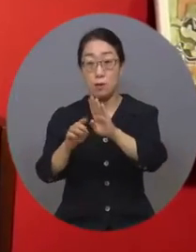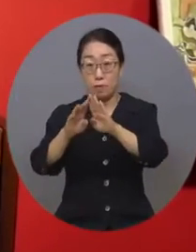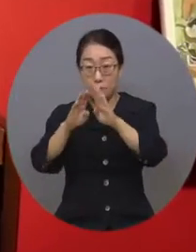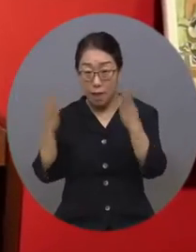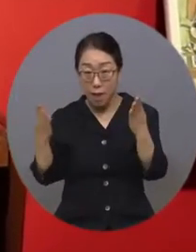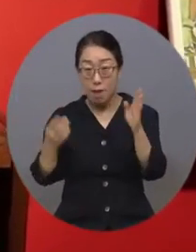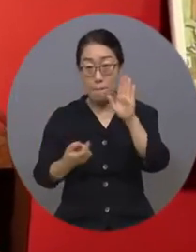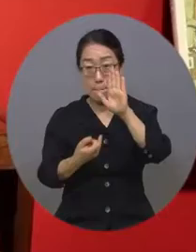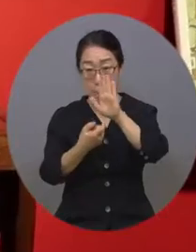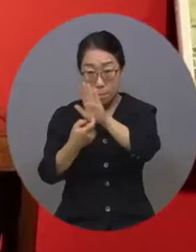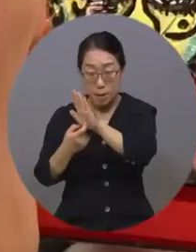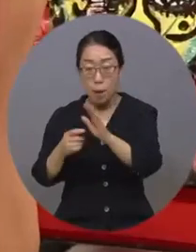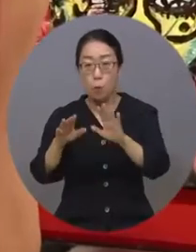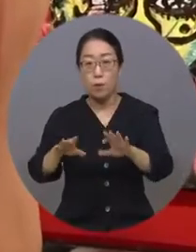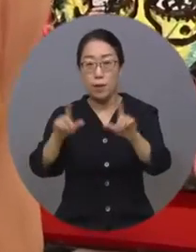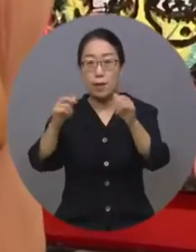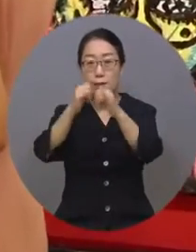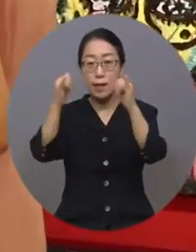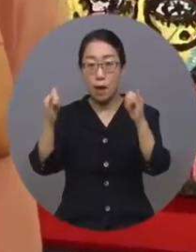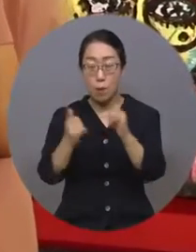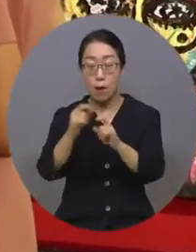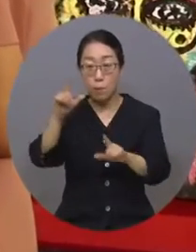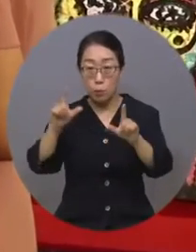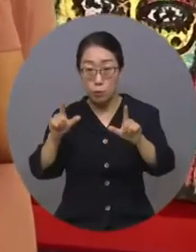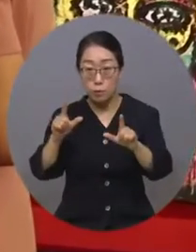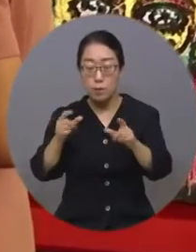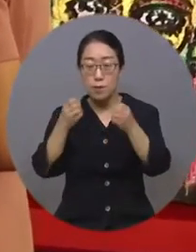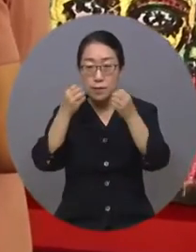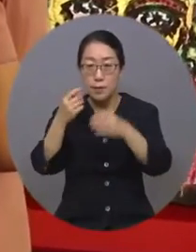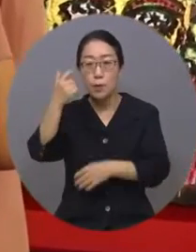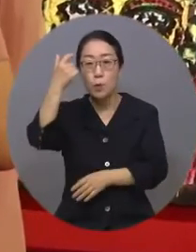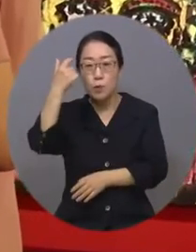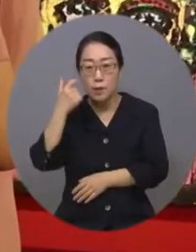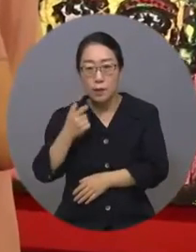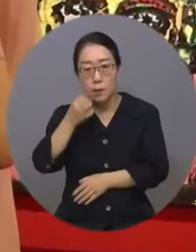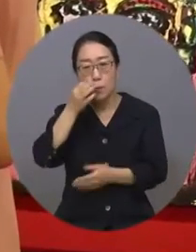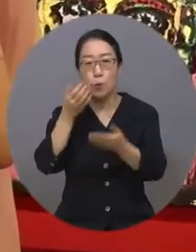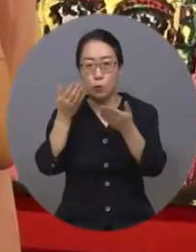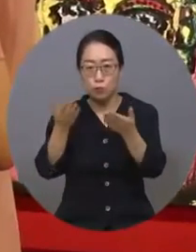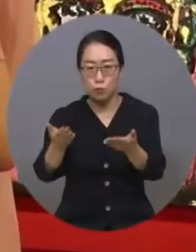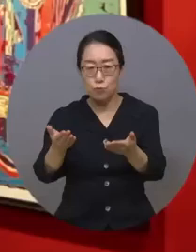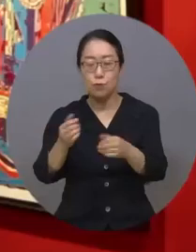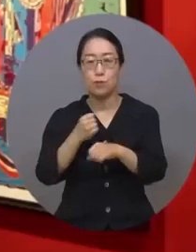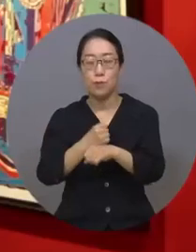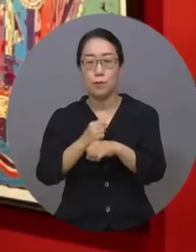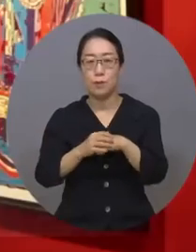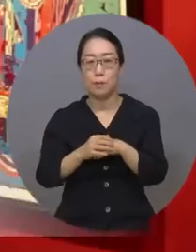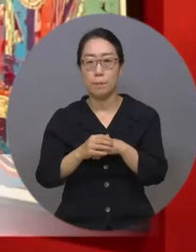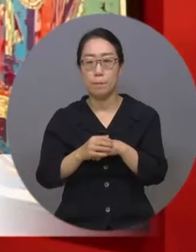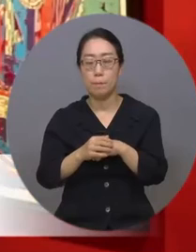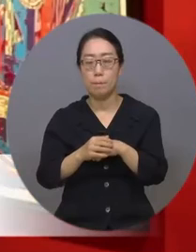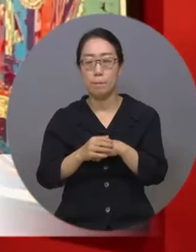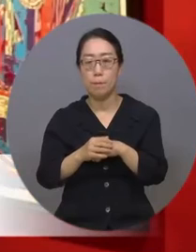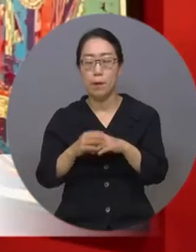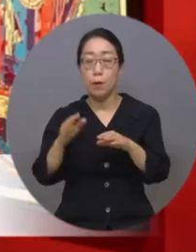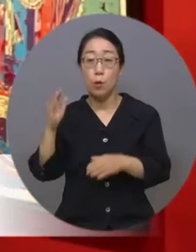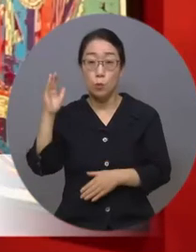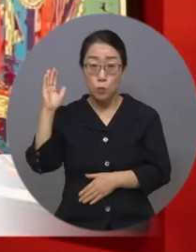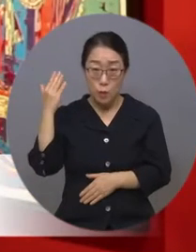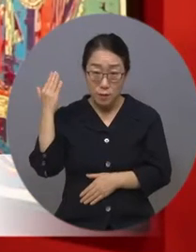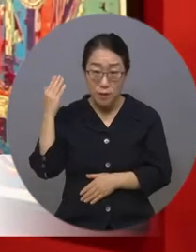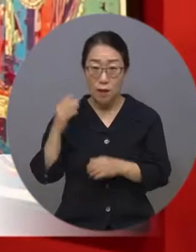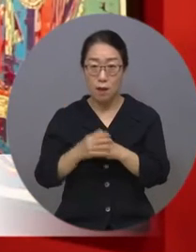통한 현대사회의 모습을 새로운 시각으로 보여주는 작업을 연출했습니다. 아, 요즘